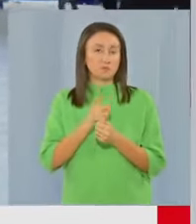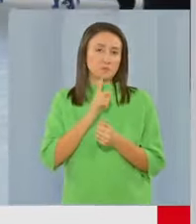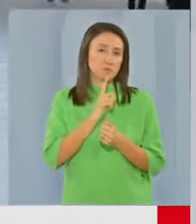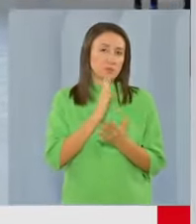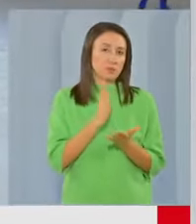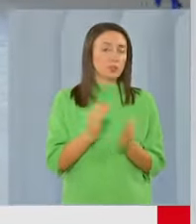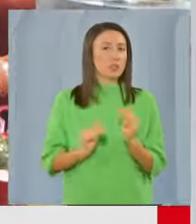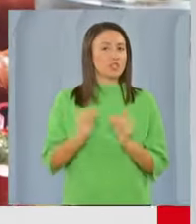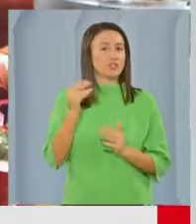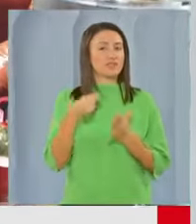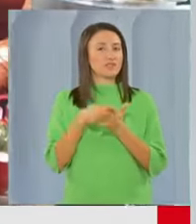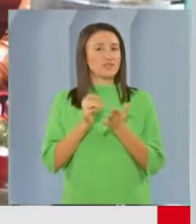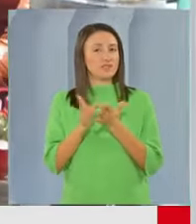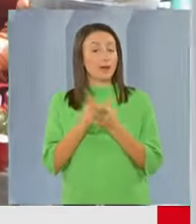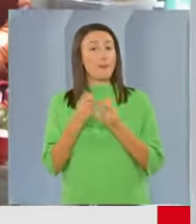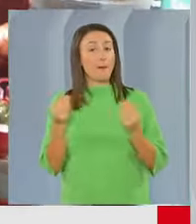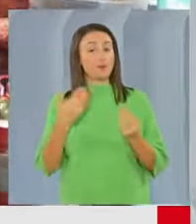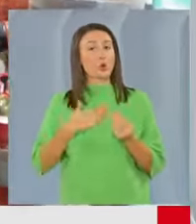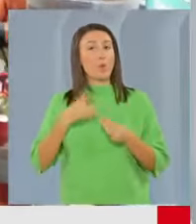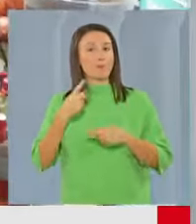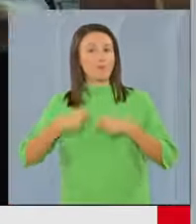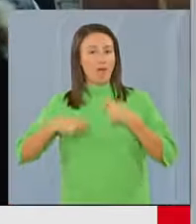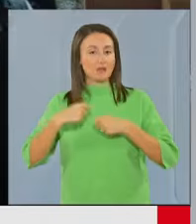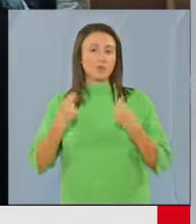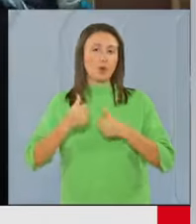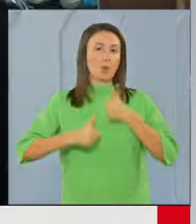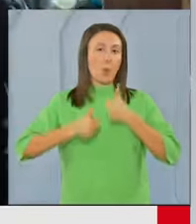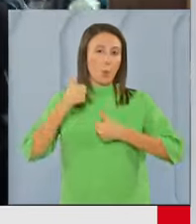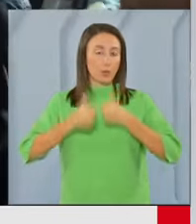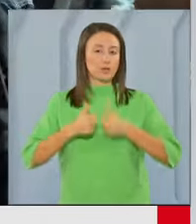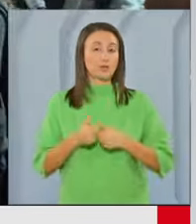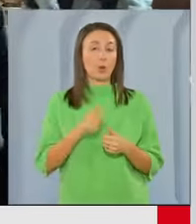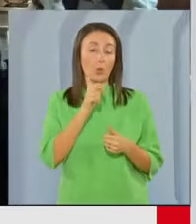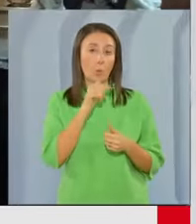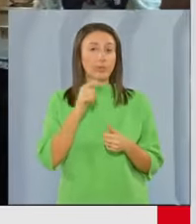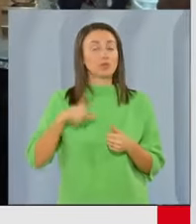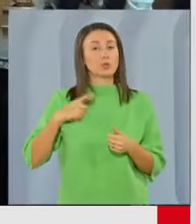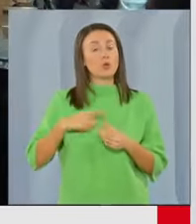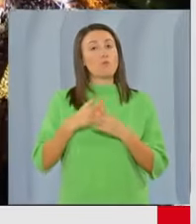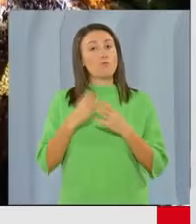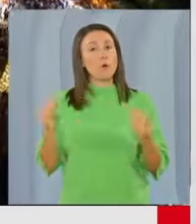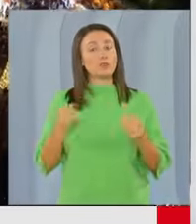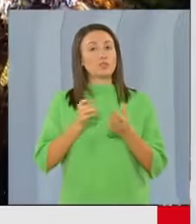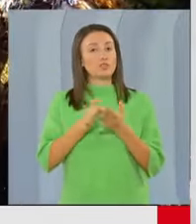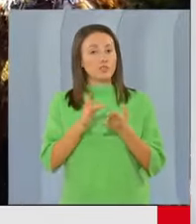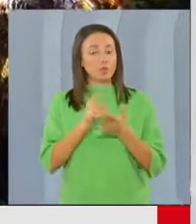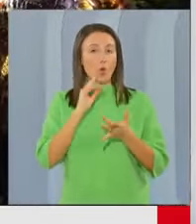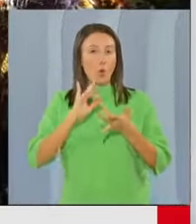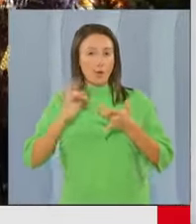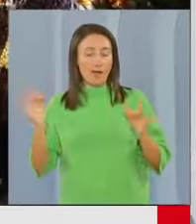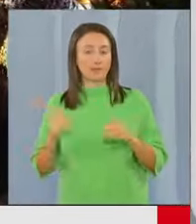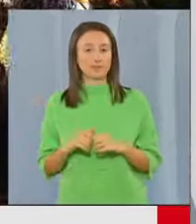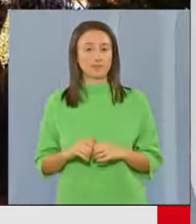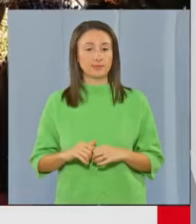simplu de a își crește vânzările și de a devenim mai atractiv pe o piață într adevăr foarte concurențială în care sunt foarte mulți retaileri online